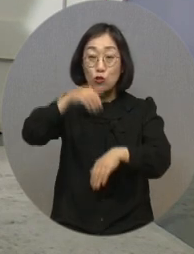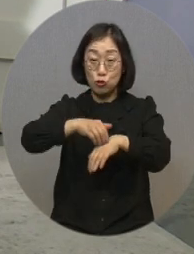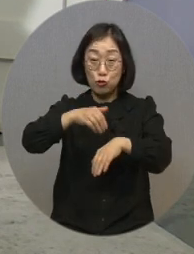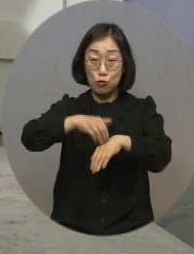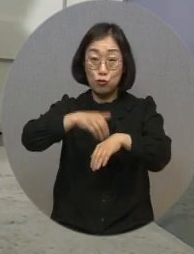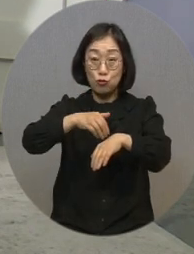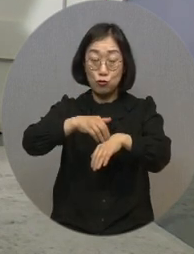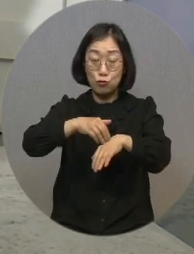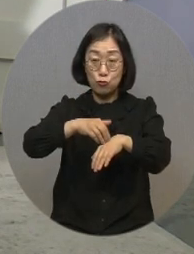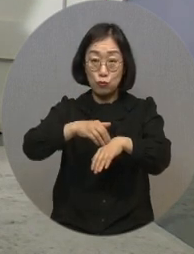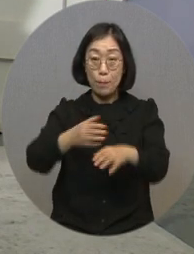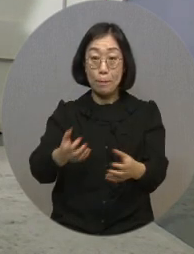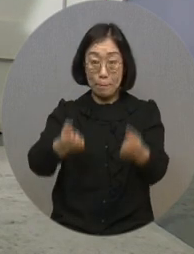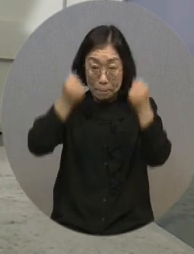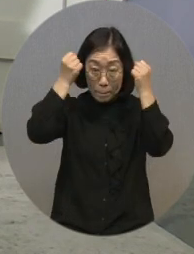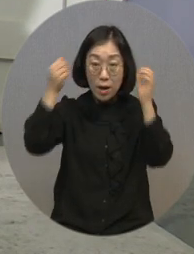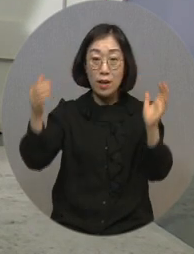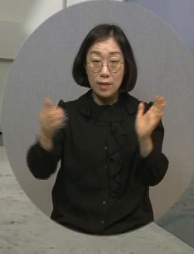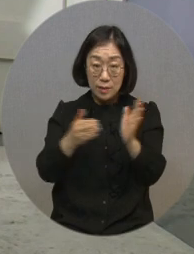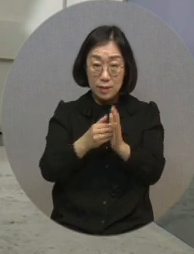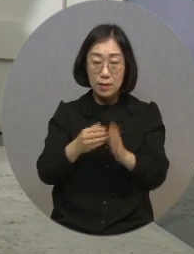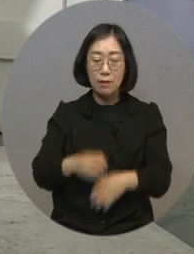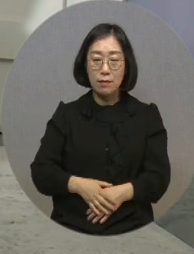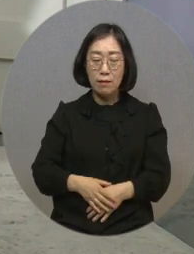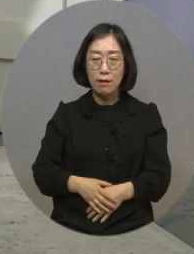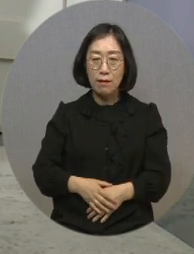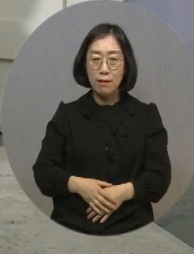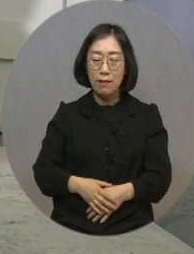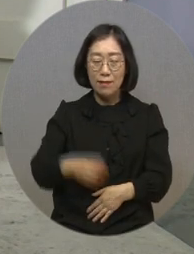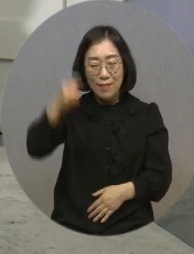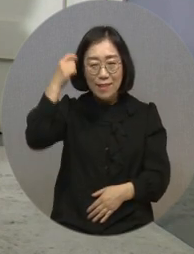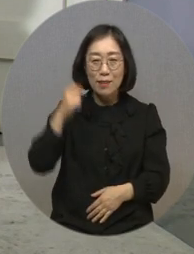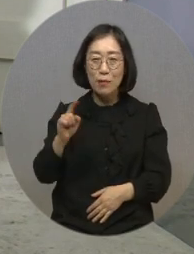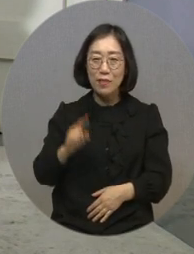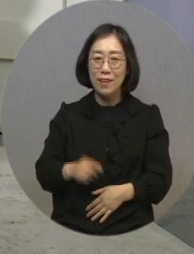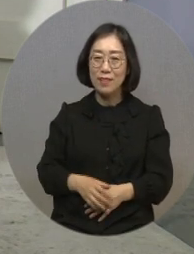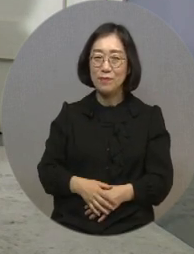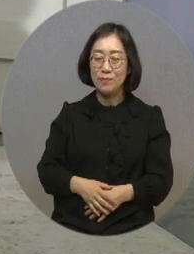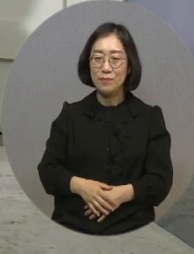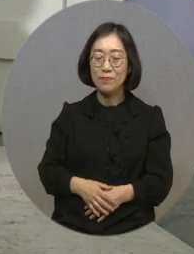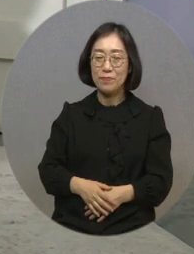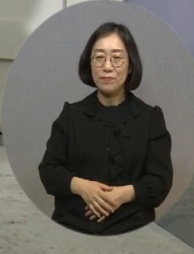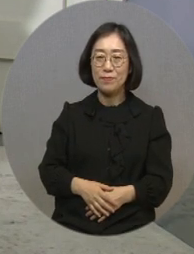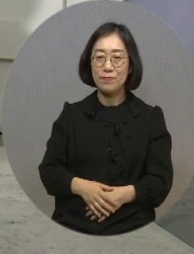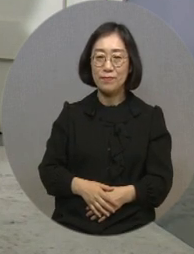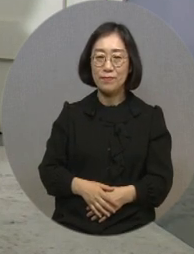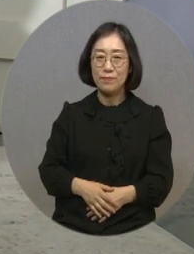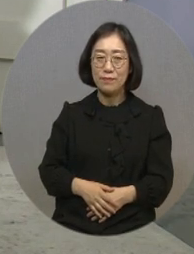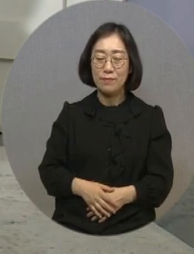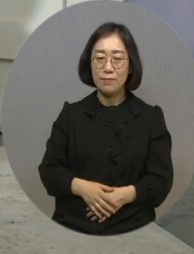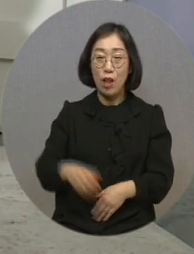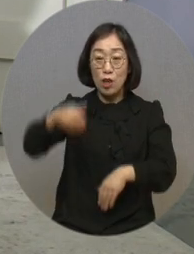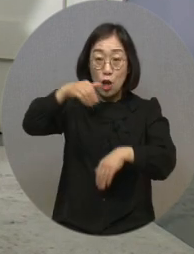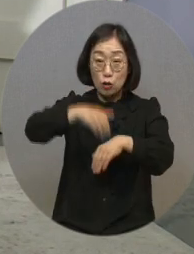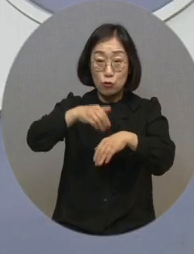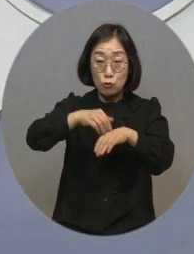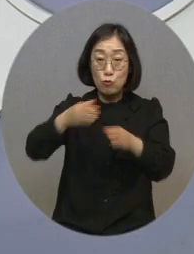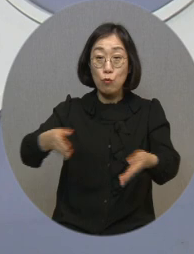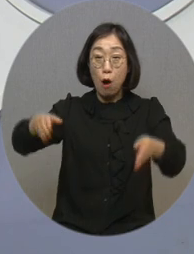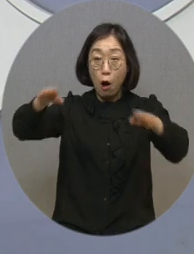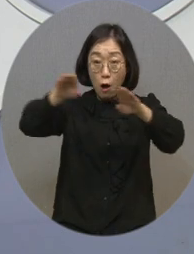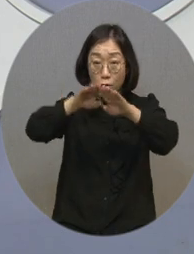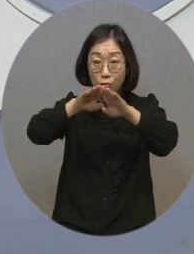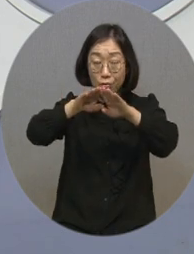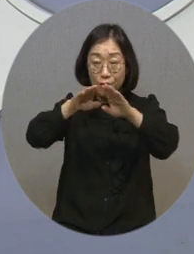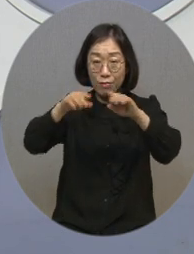사법연수원을 예, 수료. 수료했죠. 예. 그때 감회가 어땠습니까? 그러니까는 연수원 이제 제일 처음에